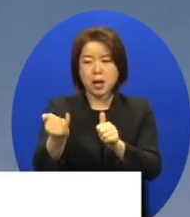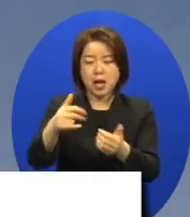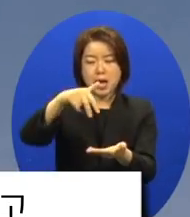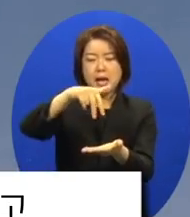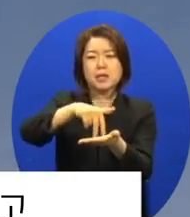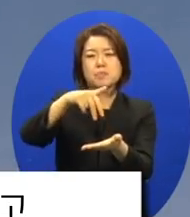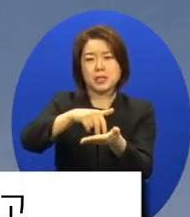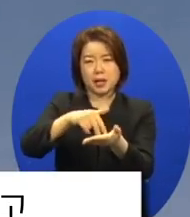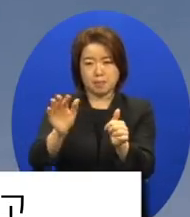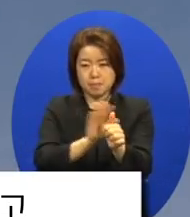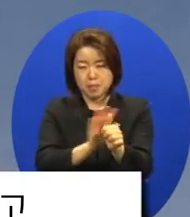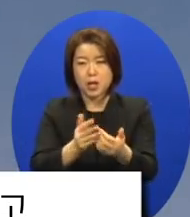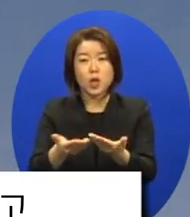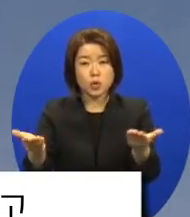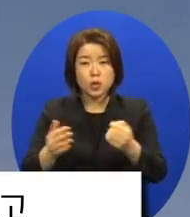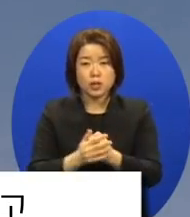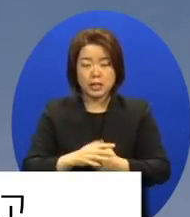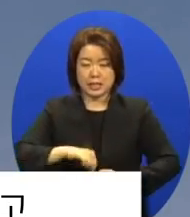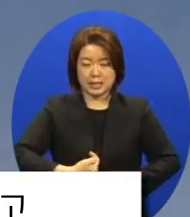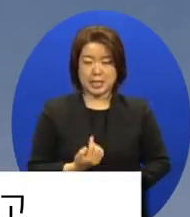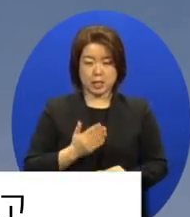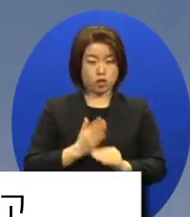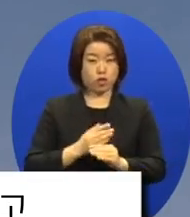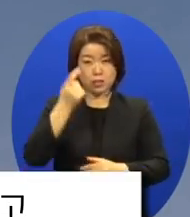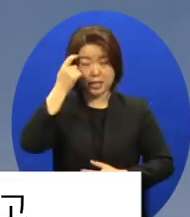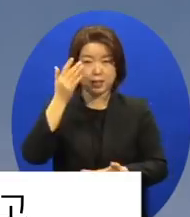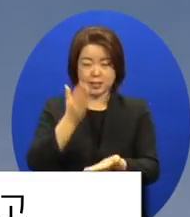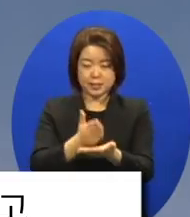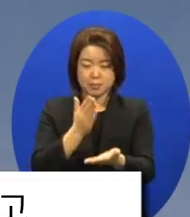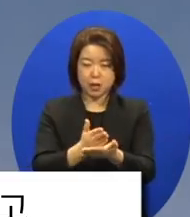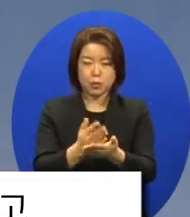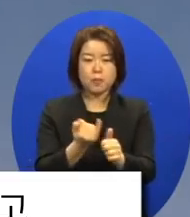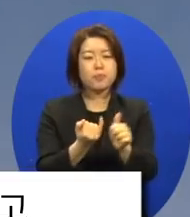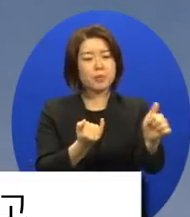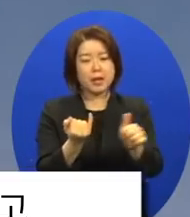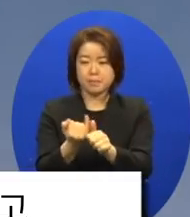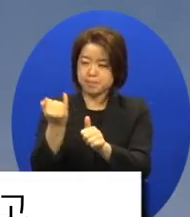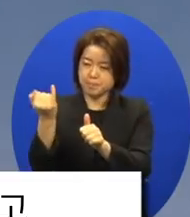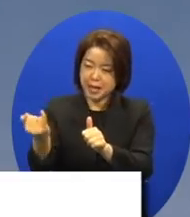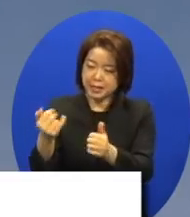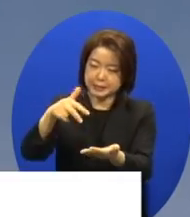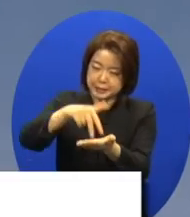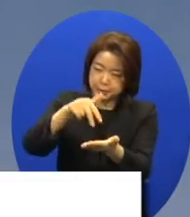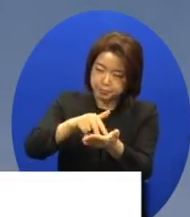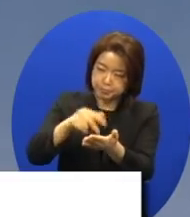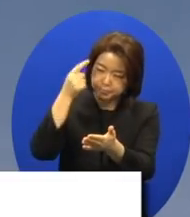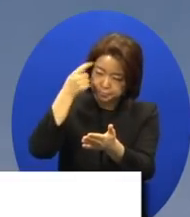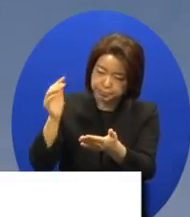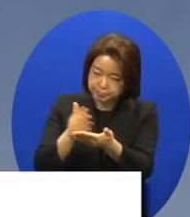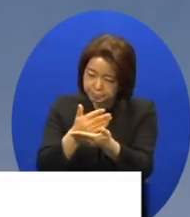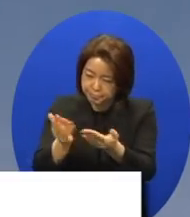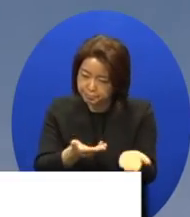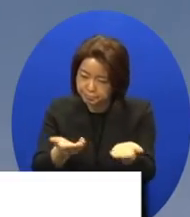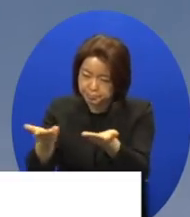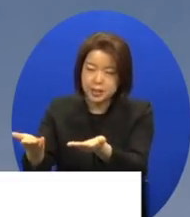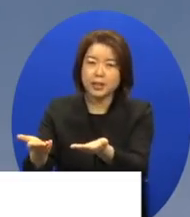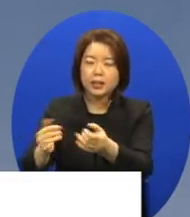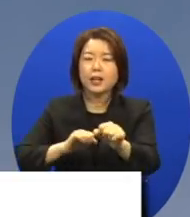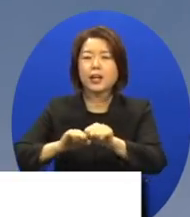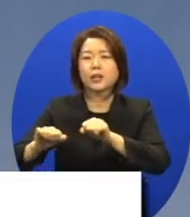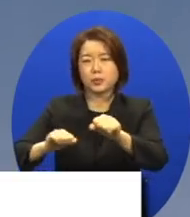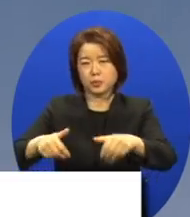것 자기 중심으로 생각하지 말고 배우자 중심으로 생각하고 판단하고 행동하라는